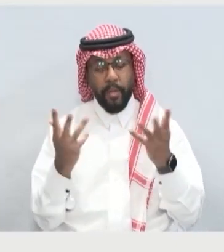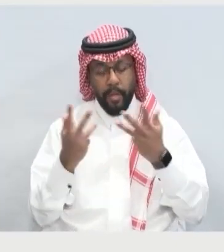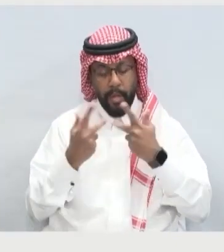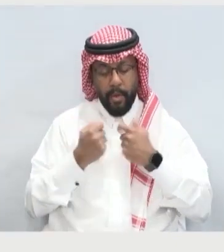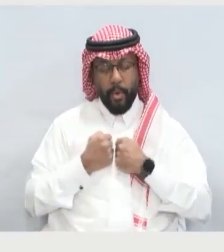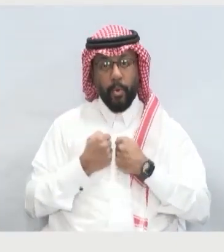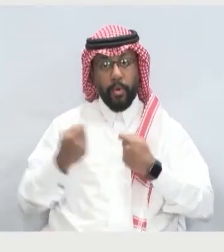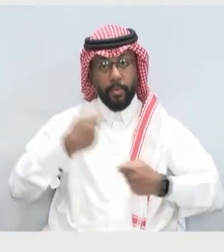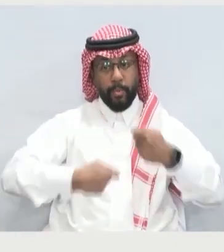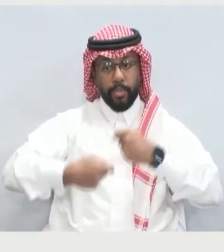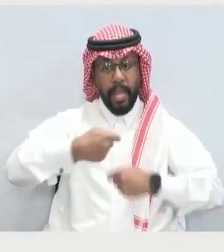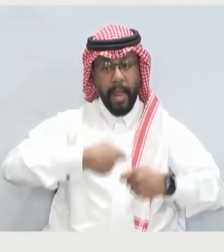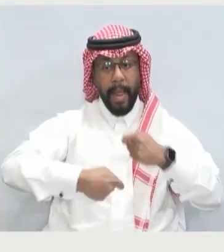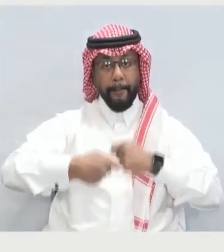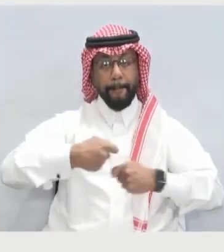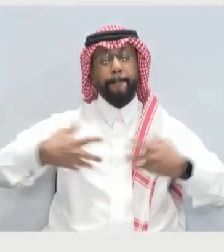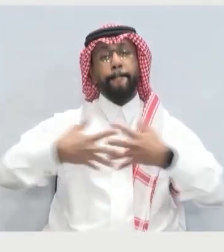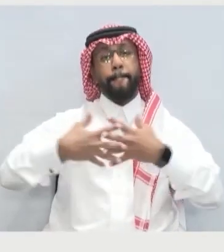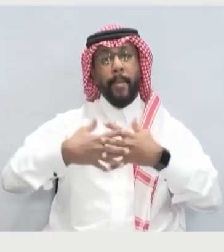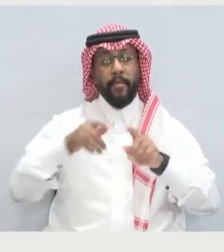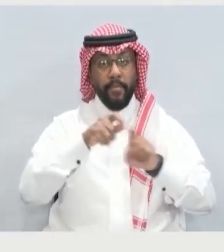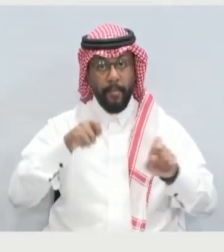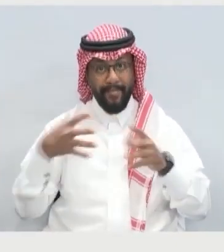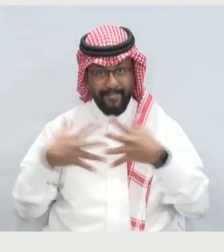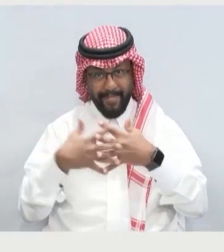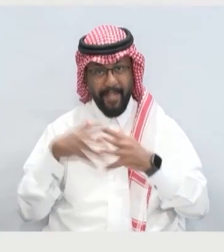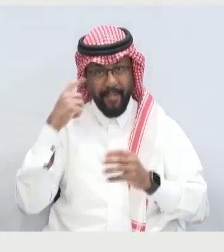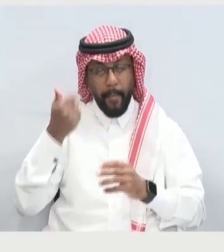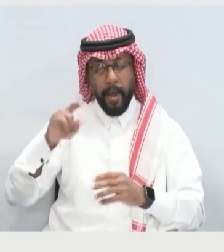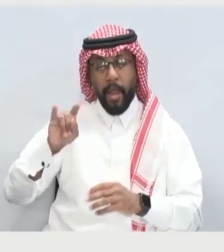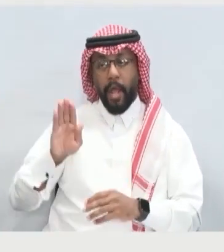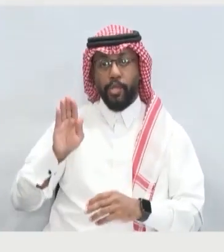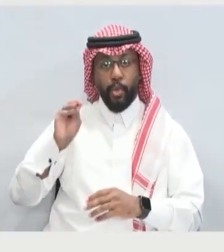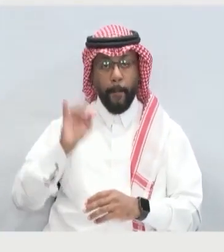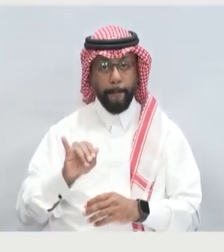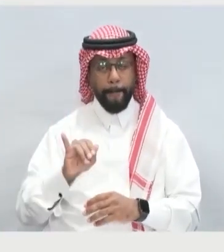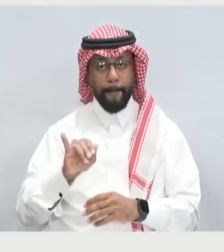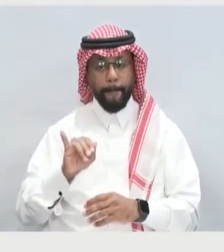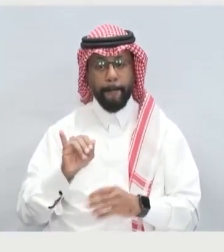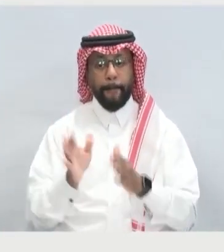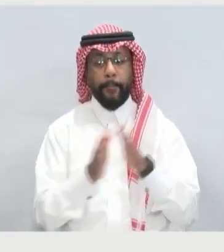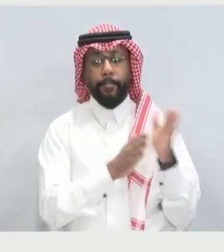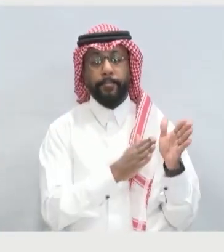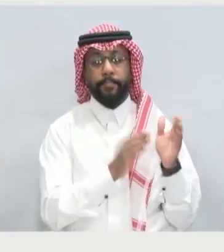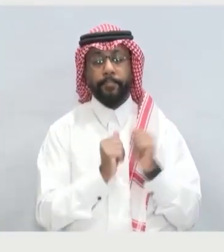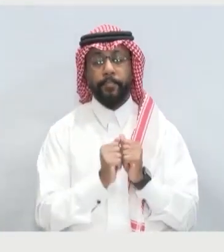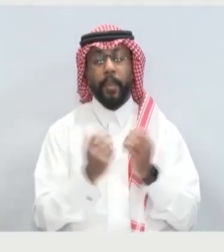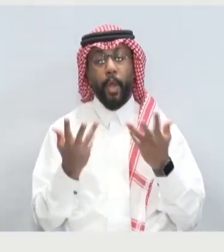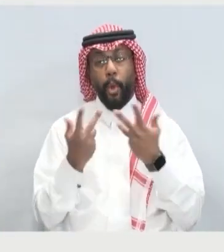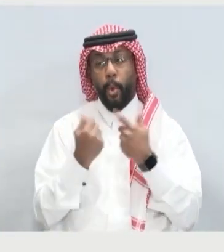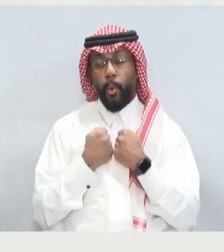المساهمين حينما يبدا او تبدا المنشاه بالانطلاق هنالك راس مال هذا الراس مال يسمى حقوق